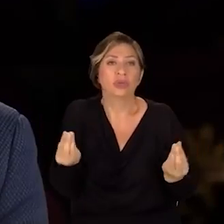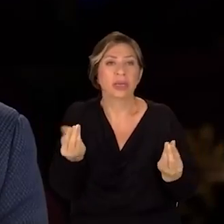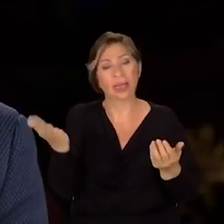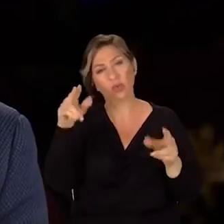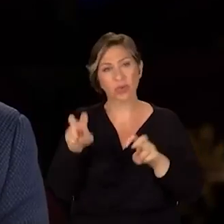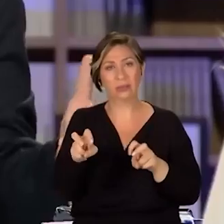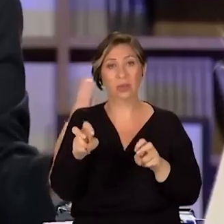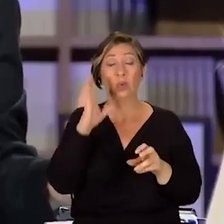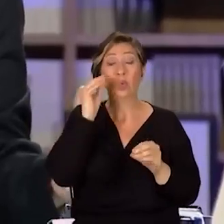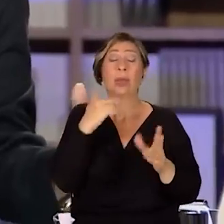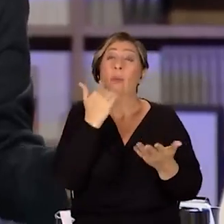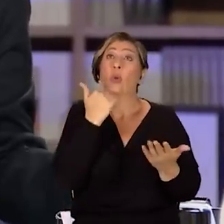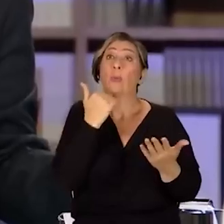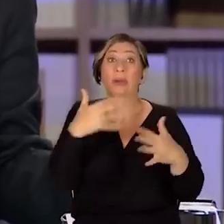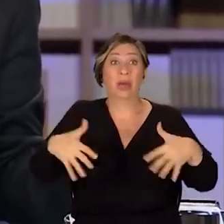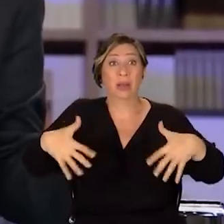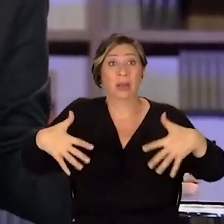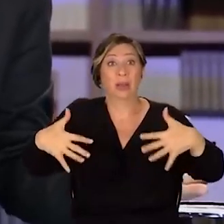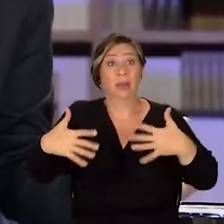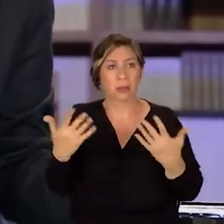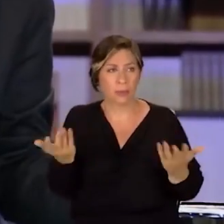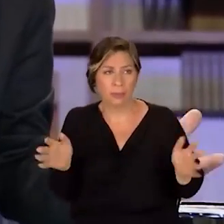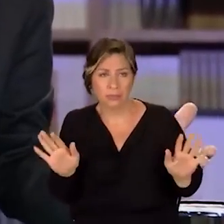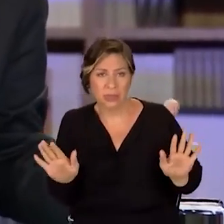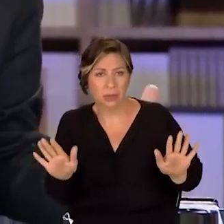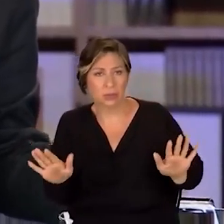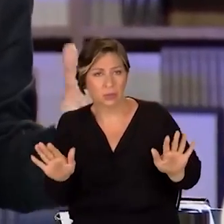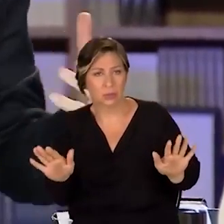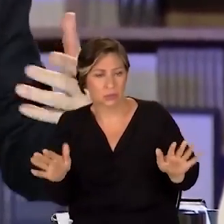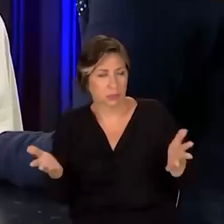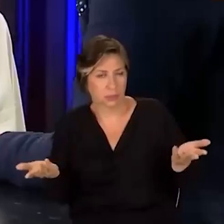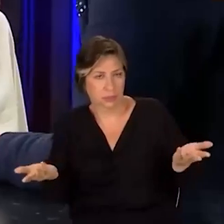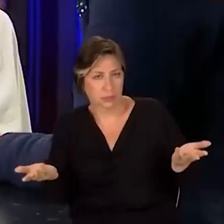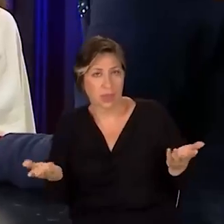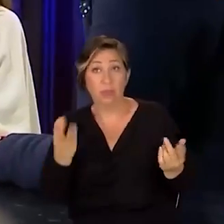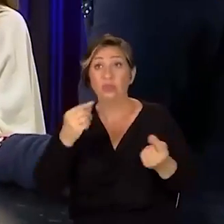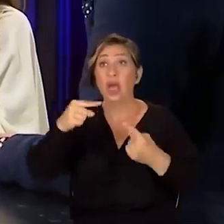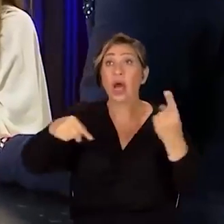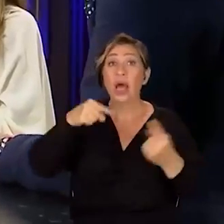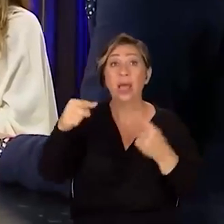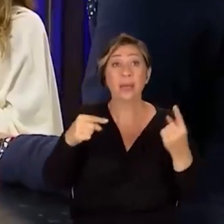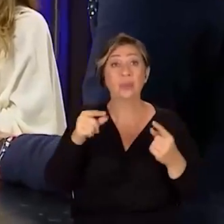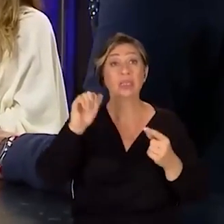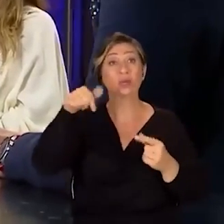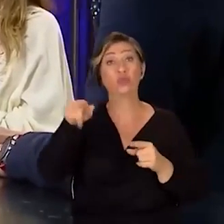oturalım. Aa, uyuyamıyorum. Panik. E tamam. Ne olacak? Sonra bir şey arayıp böyle yarın şu var. Ya